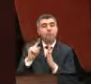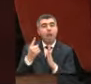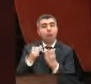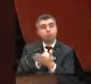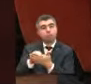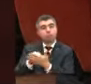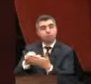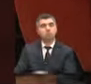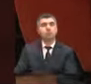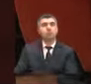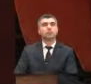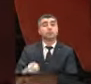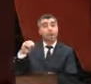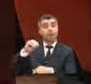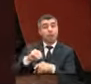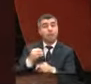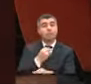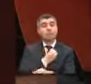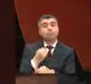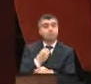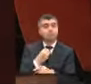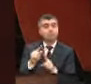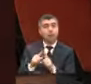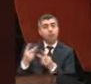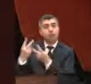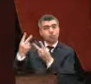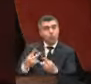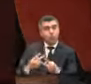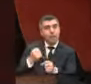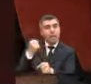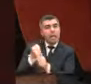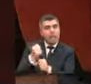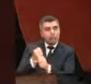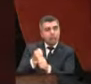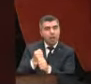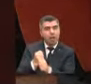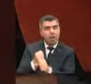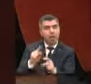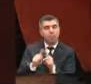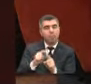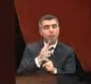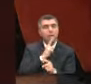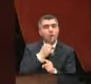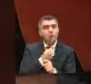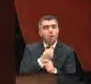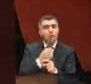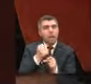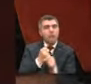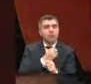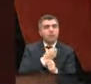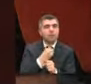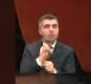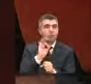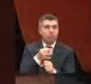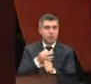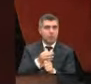شراء خدمات ديال اطباء القطاع الخاص اللي كيجيو يشتغلوا في المستشفيات العموميه، وعندنا امكانيه ورغبه في